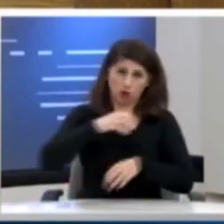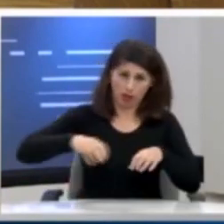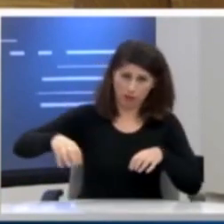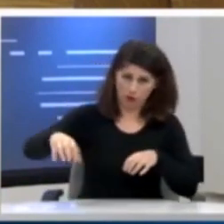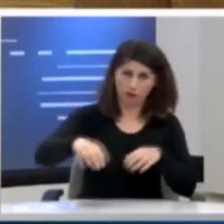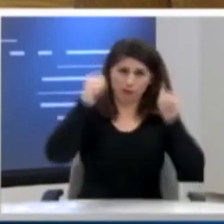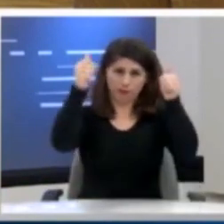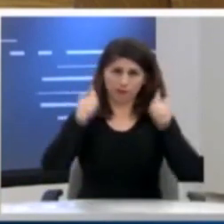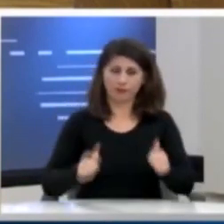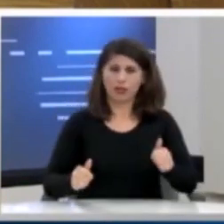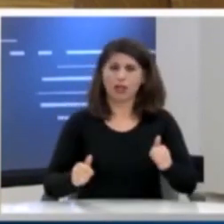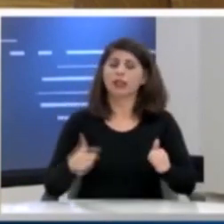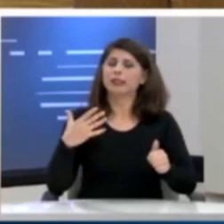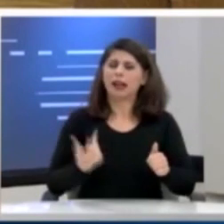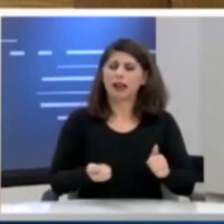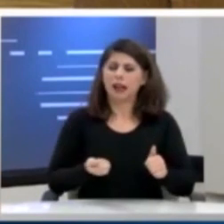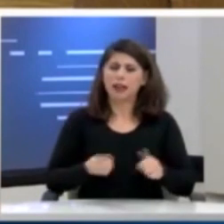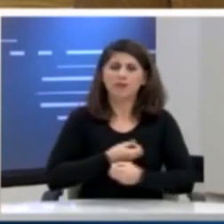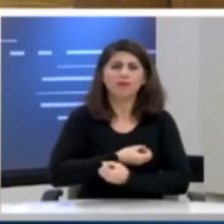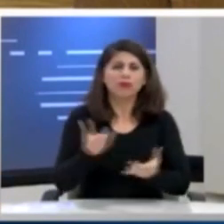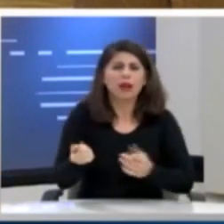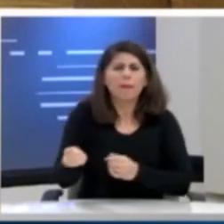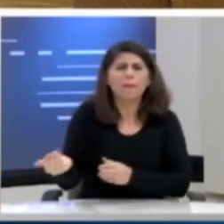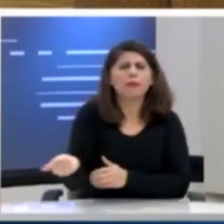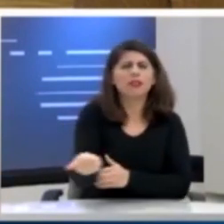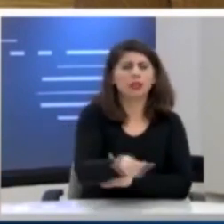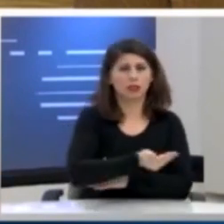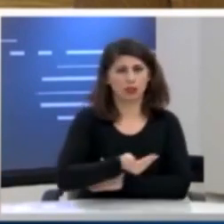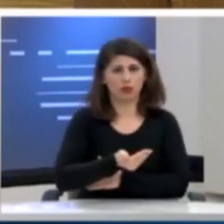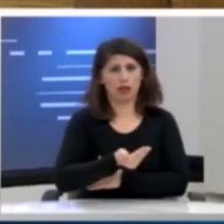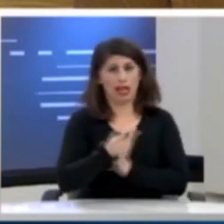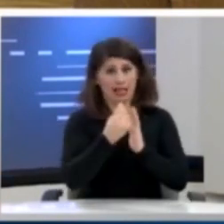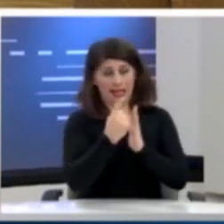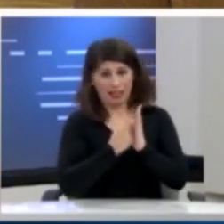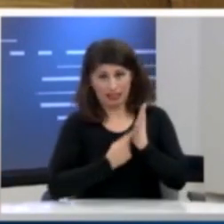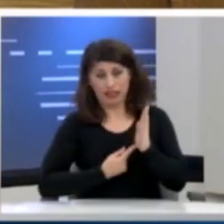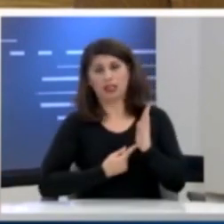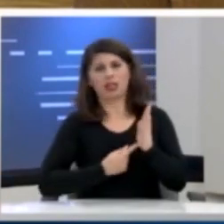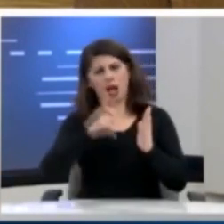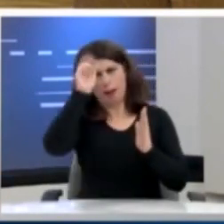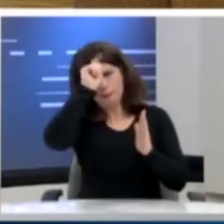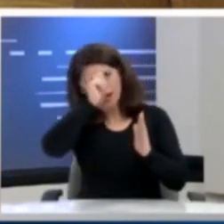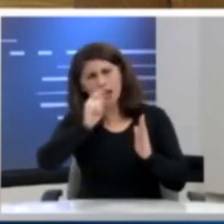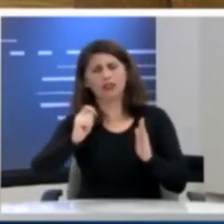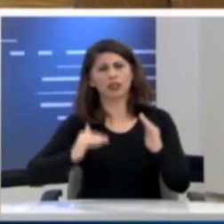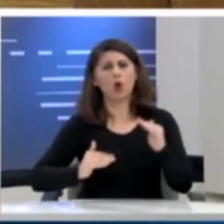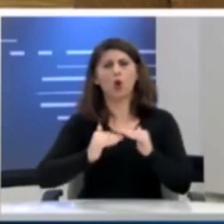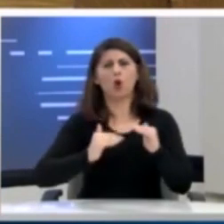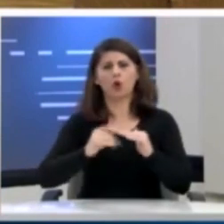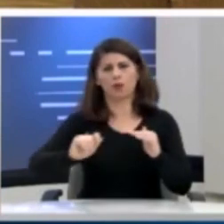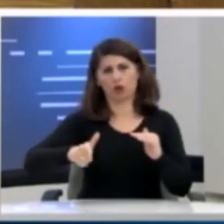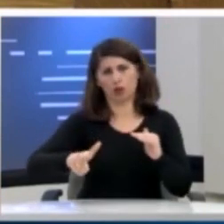σε εξαγγελίες για παροχές ψίχουλα που χορηγούνται με κριτήριο τα απαράδεκτα όρια της φτώχειας. Με άλλα